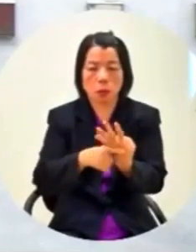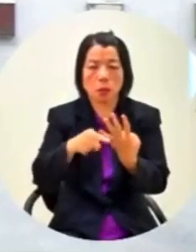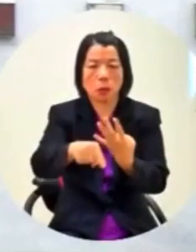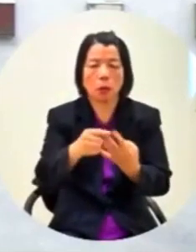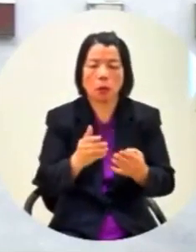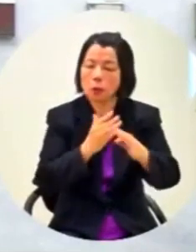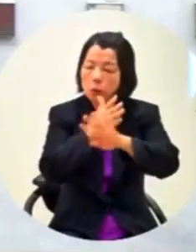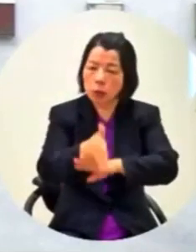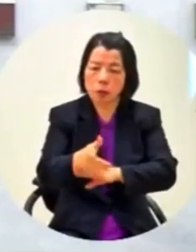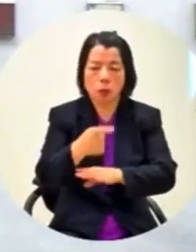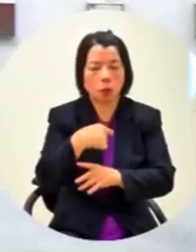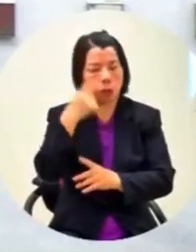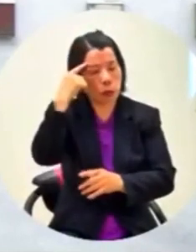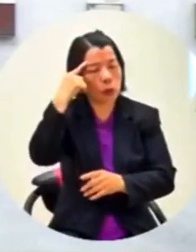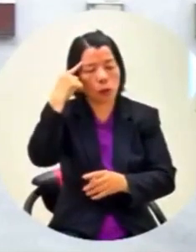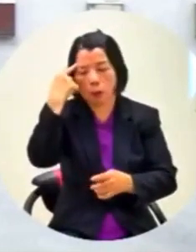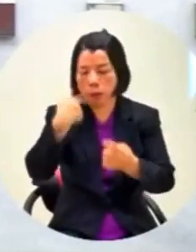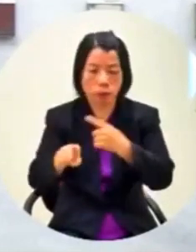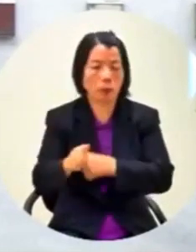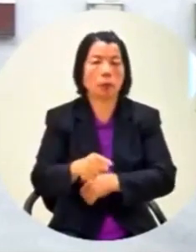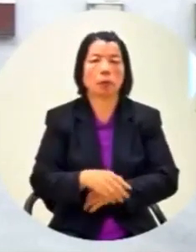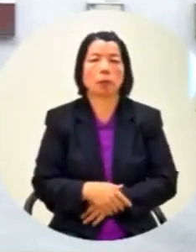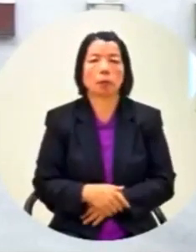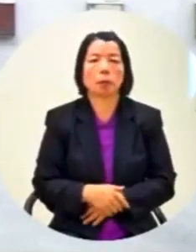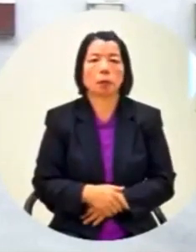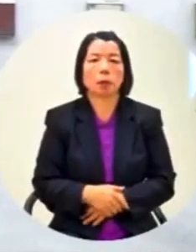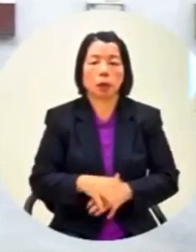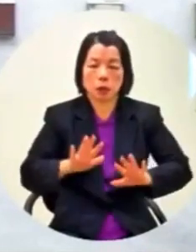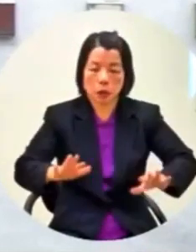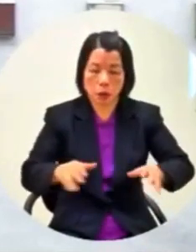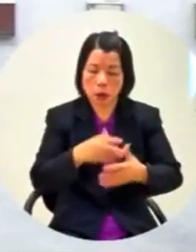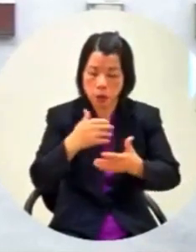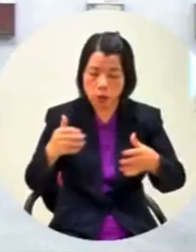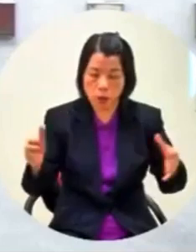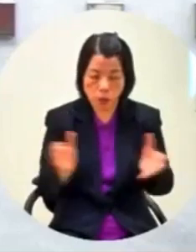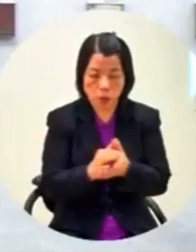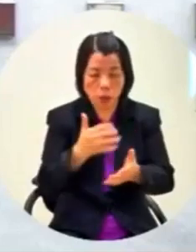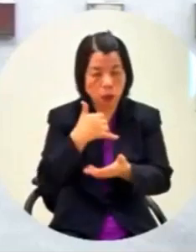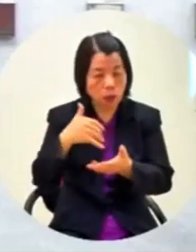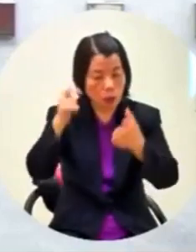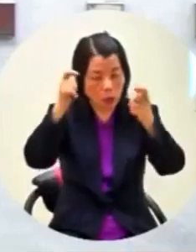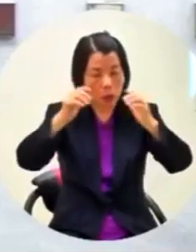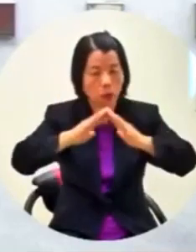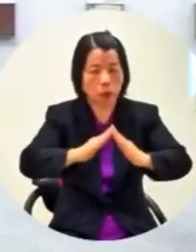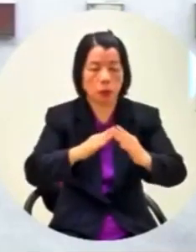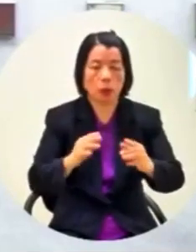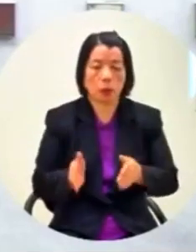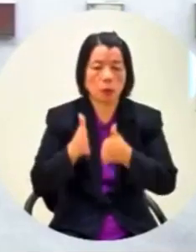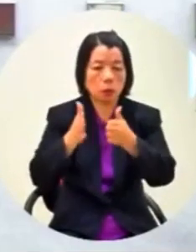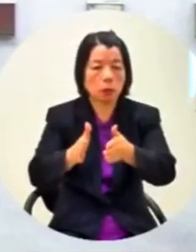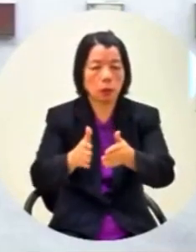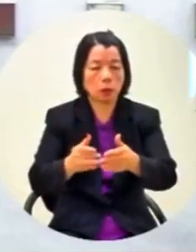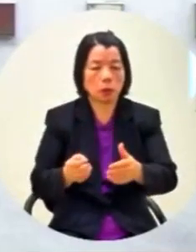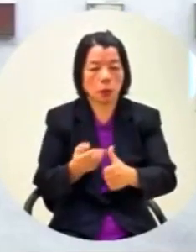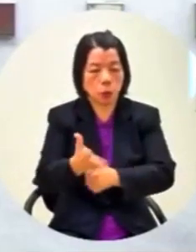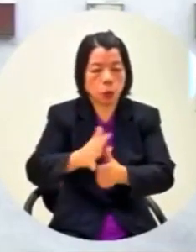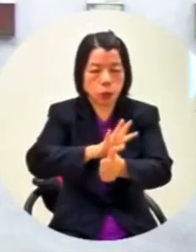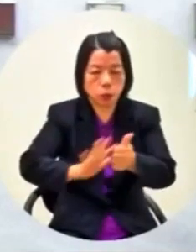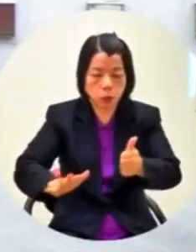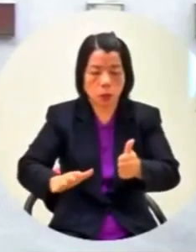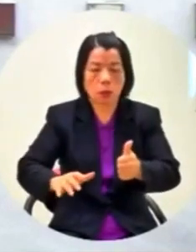期。现在我们统计高雄市针对疫情受影响的行业